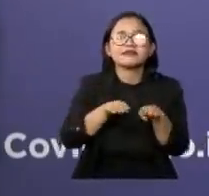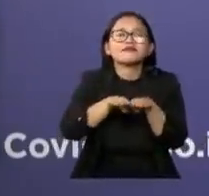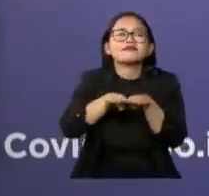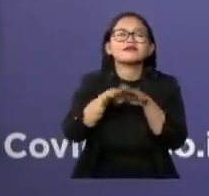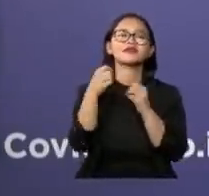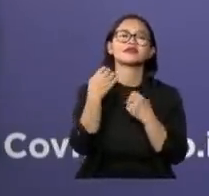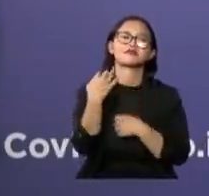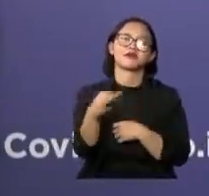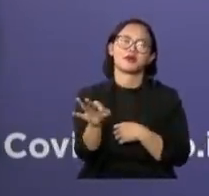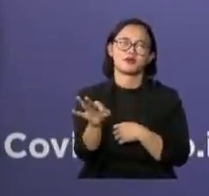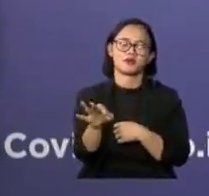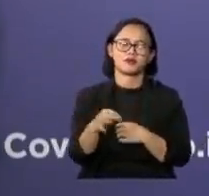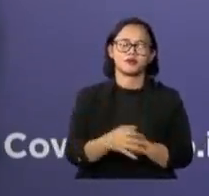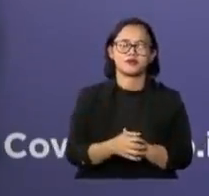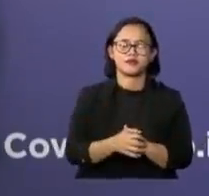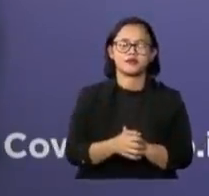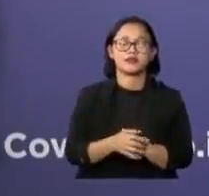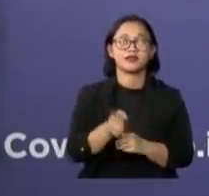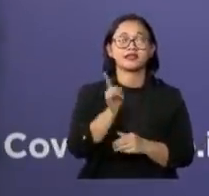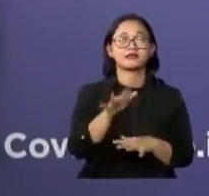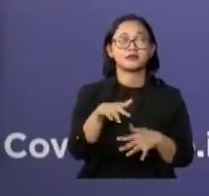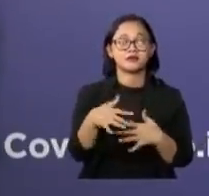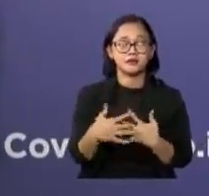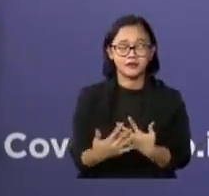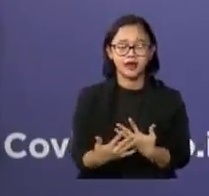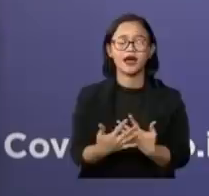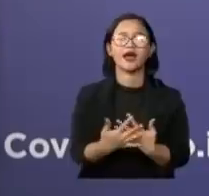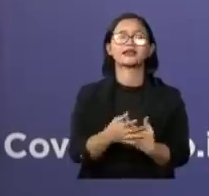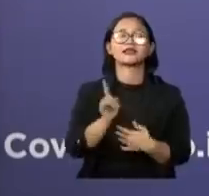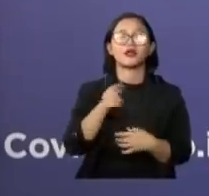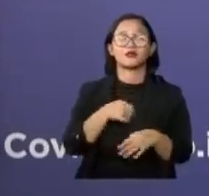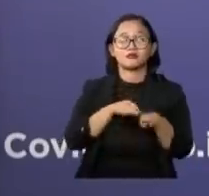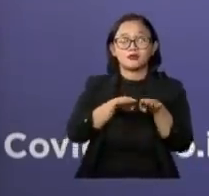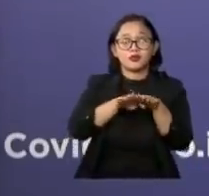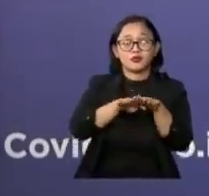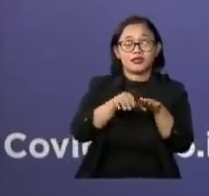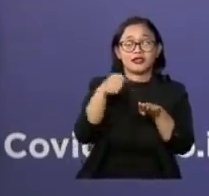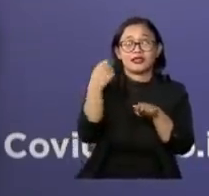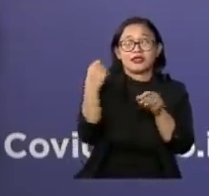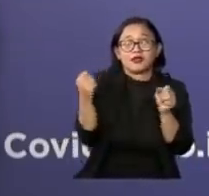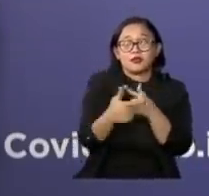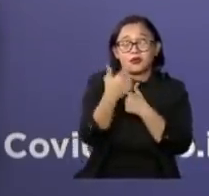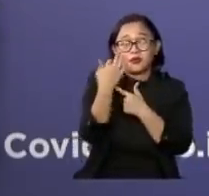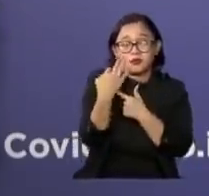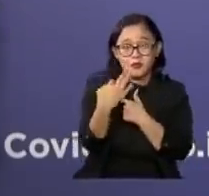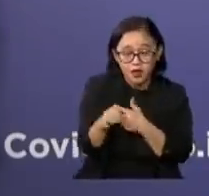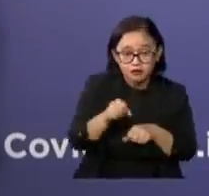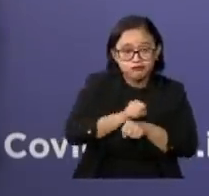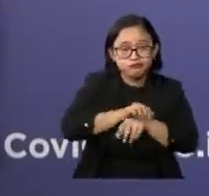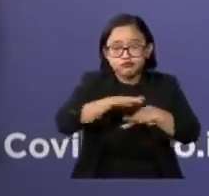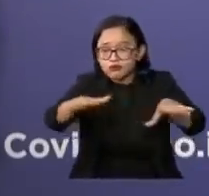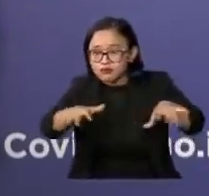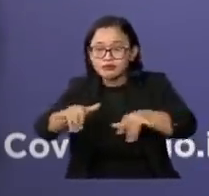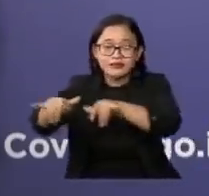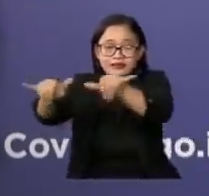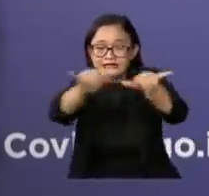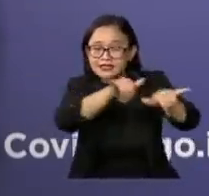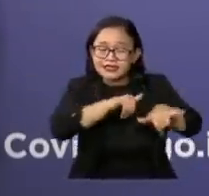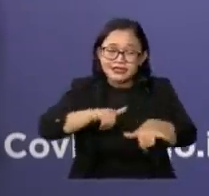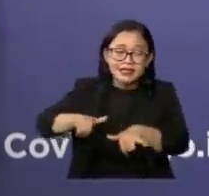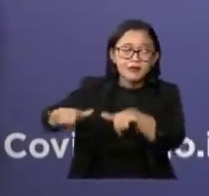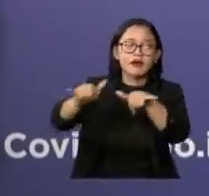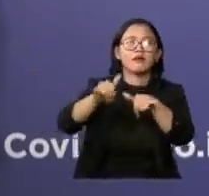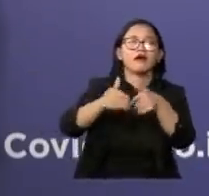kita. Karena kita yakin apabila ini dilakukan secara serempak, secara bersama-sama,